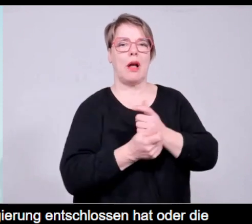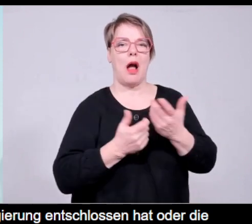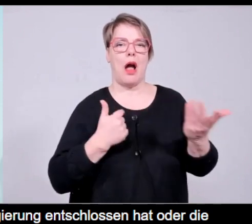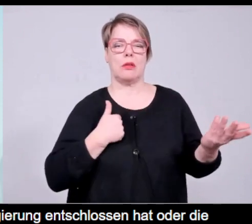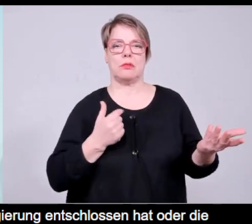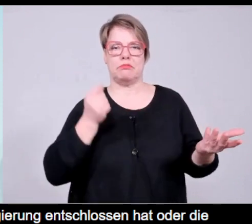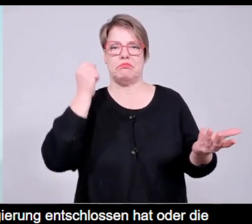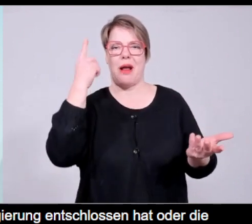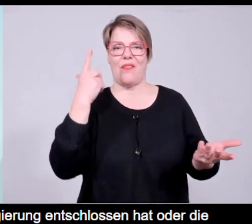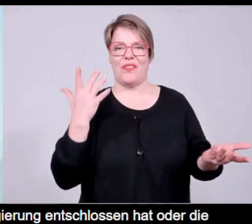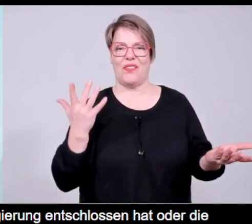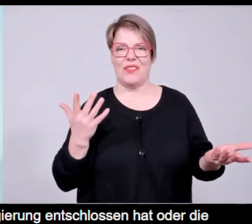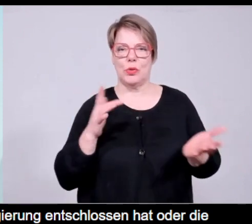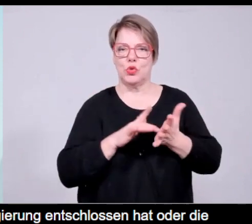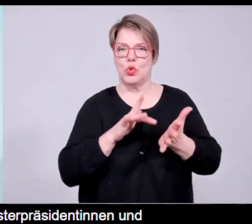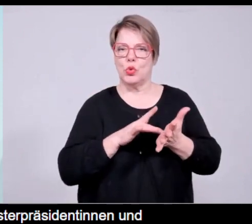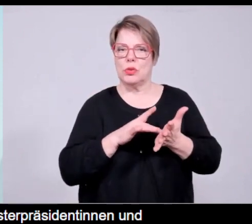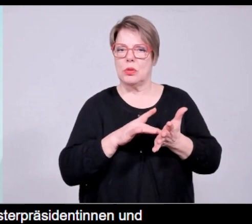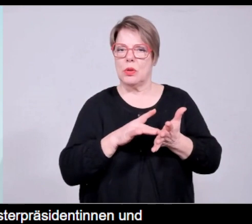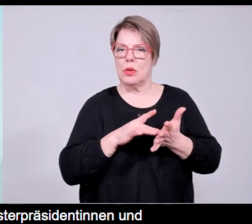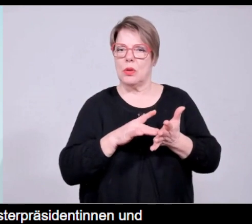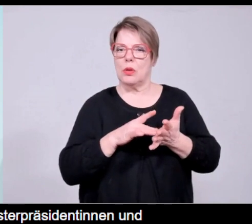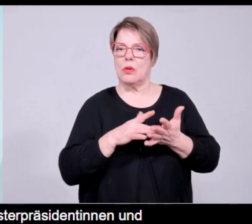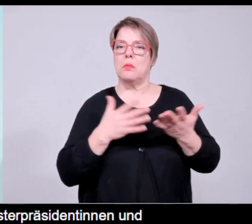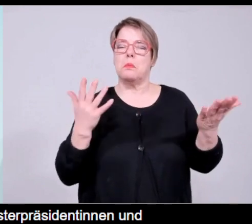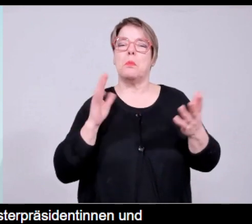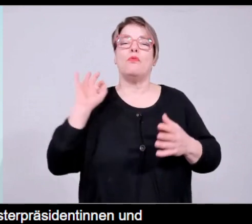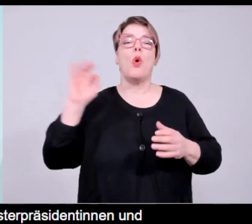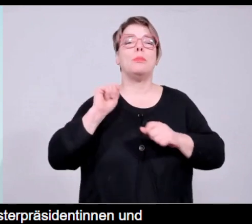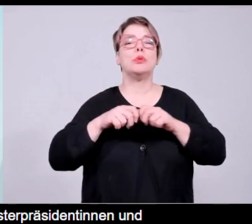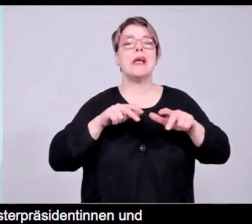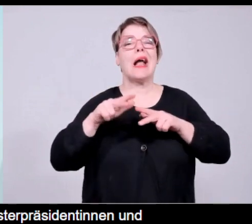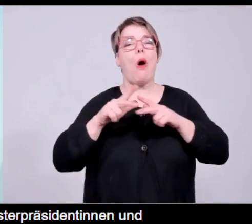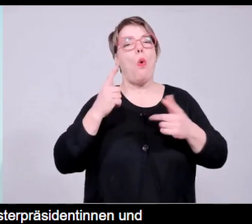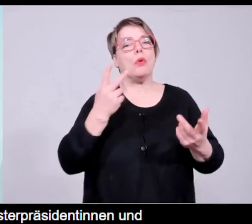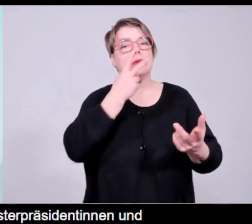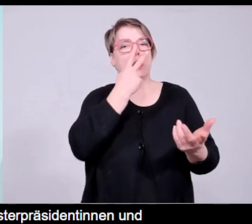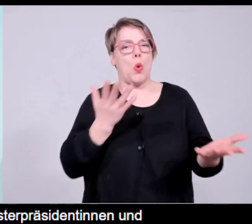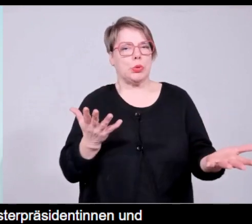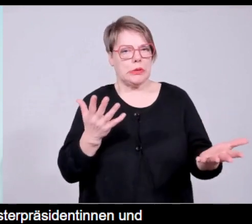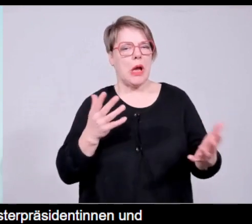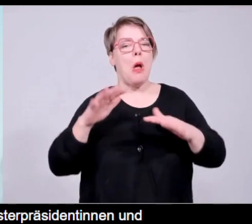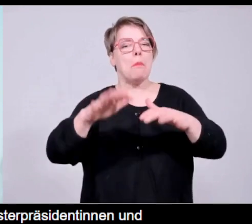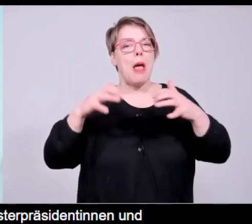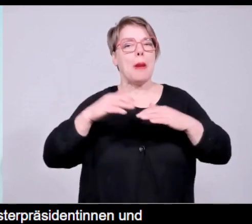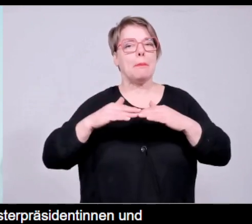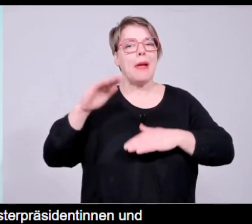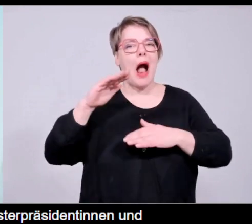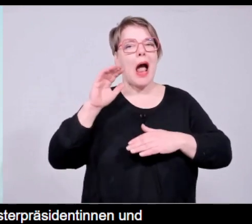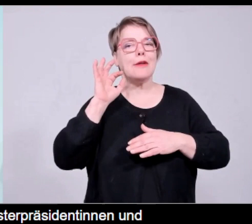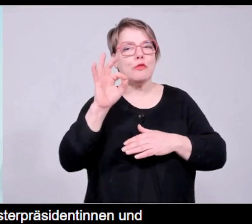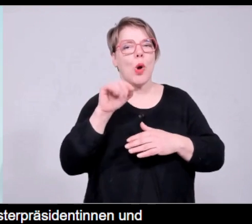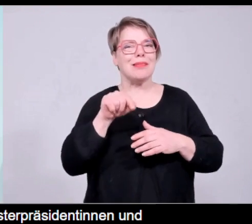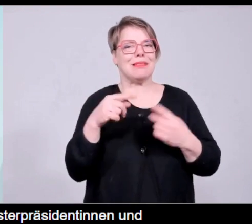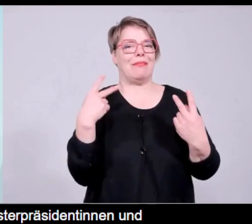insbesondere in der Sache nicht nachvollziehbar und einfach deshalb, weil es keinen Grund gibt, die Ungleichbehandlung zwischen